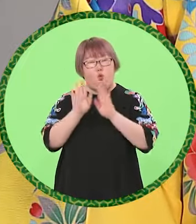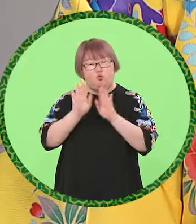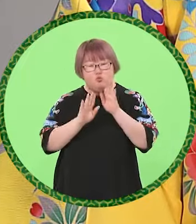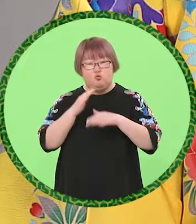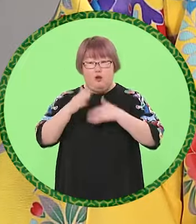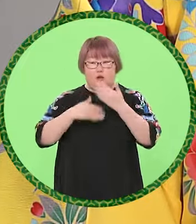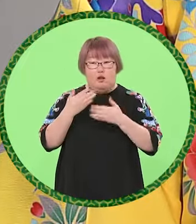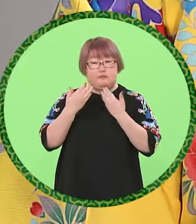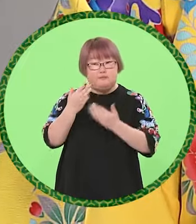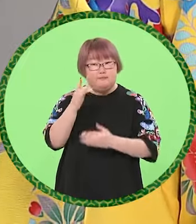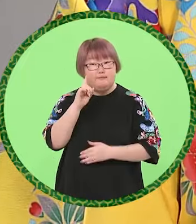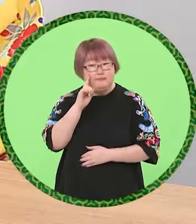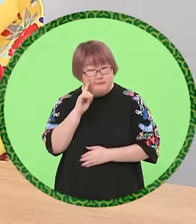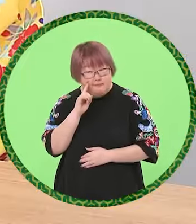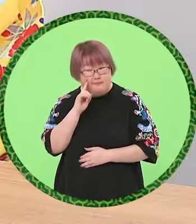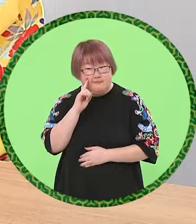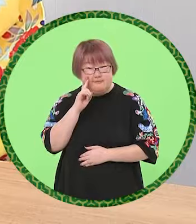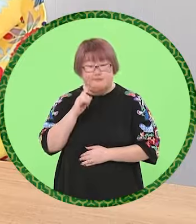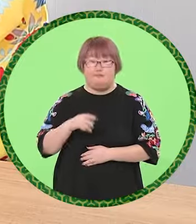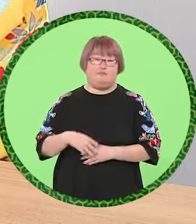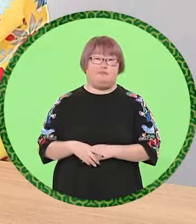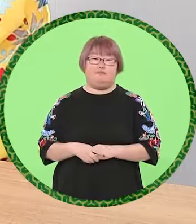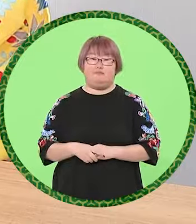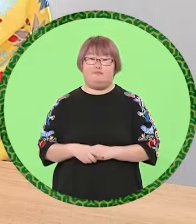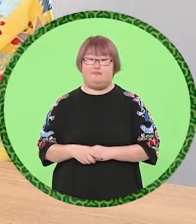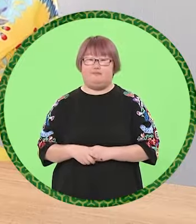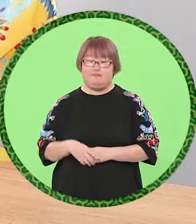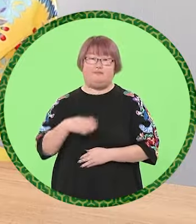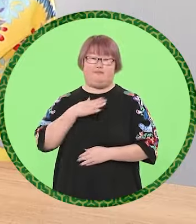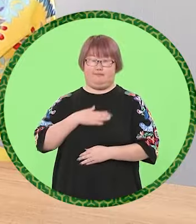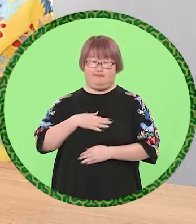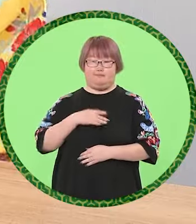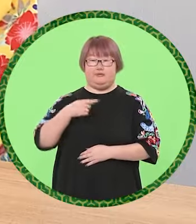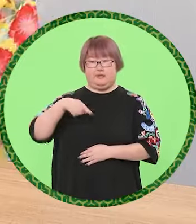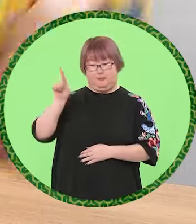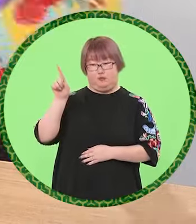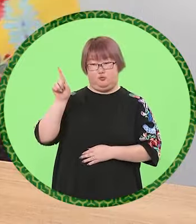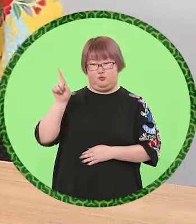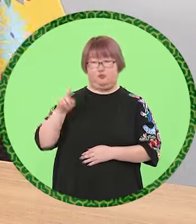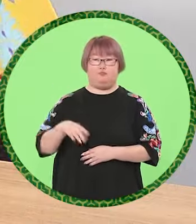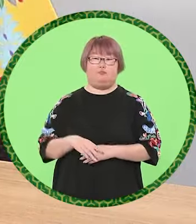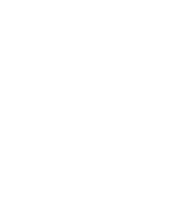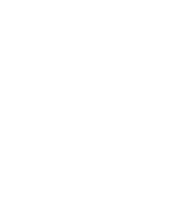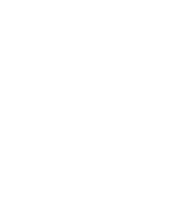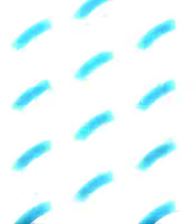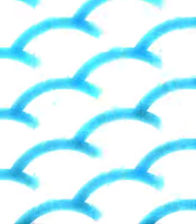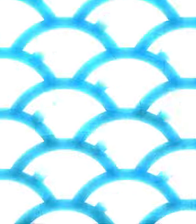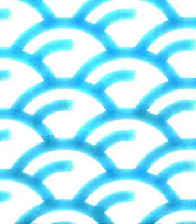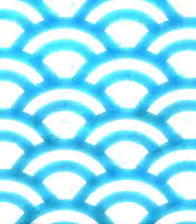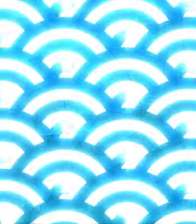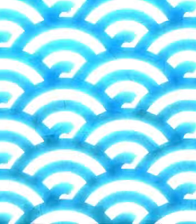子なのか話を聞いてきてくれるか。 わかりました、行ってきます。